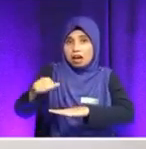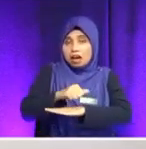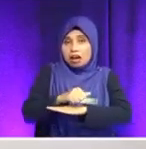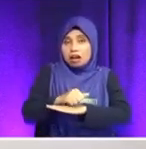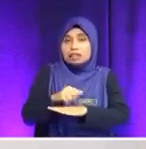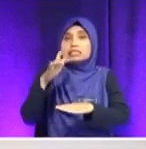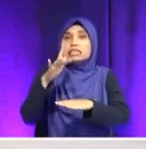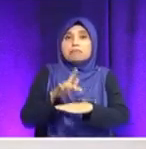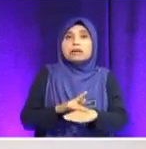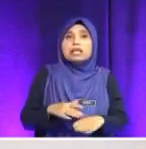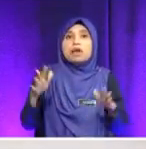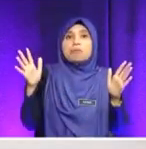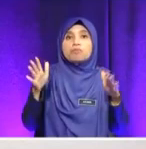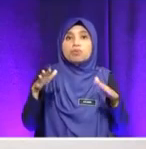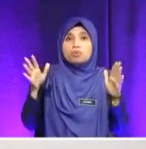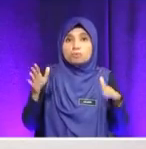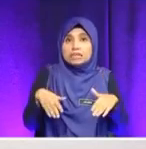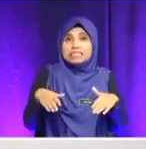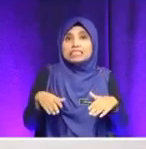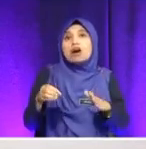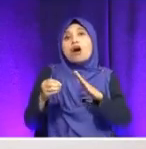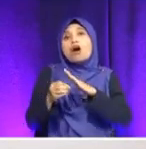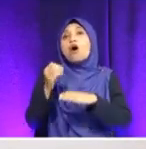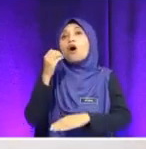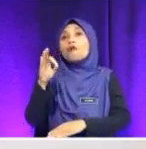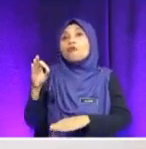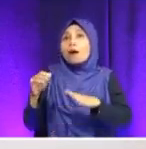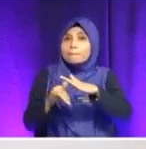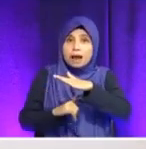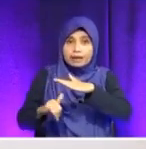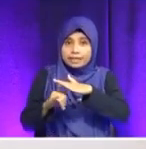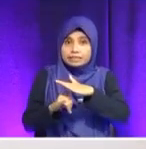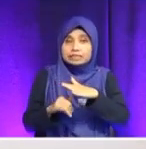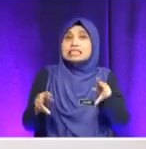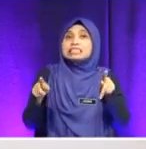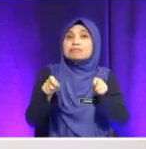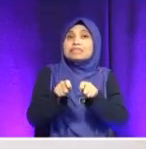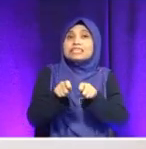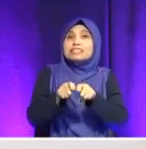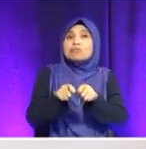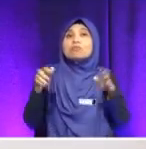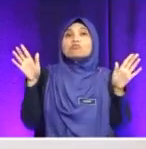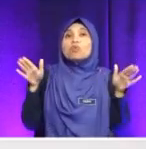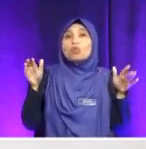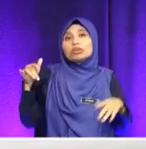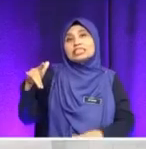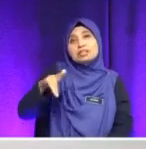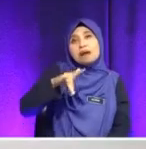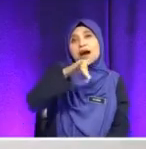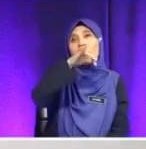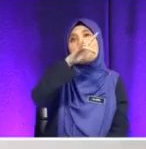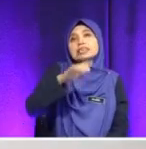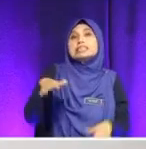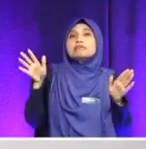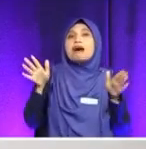of Paradise. Wah, batu nampak macam burung ni. Orang terbang macam ni. Burung terbang kan? Okey. Okey. Seterusnya, kita